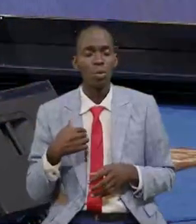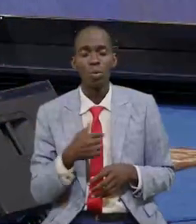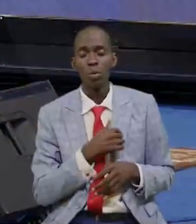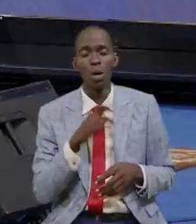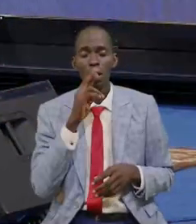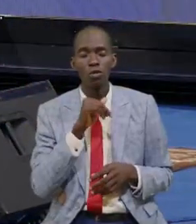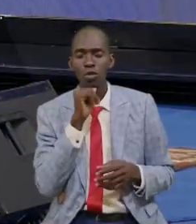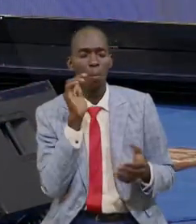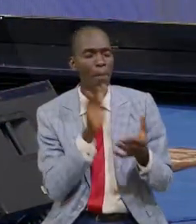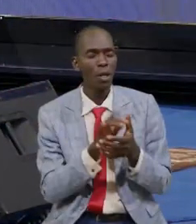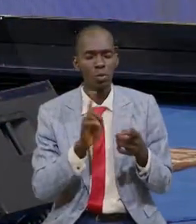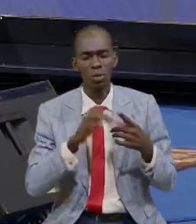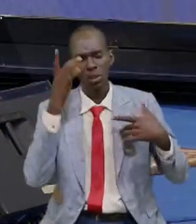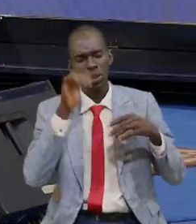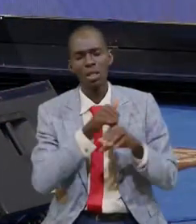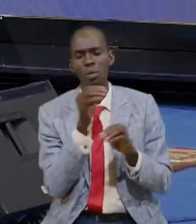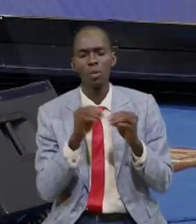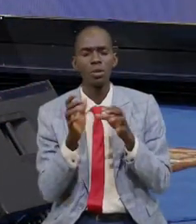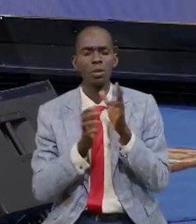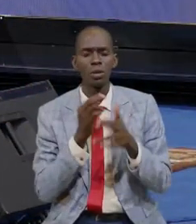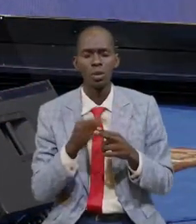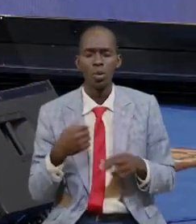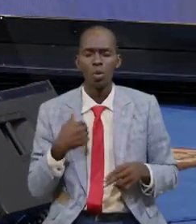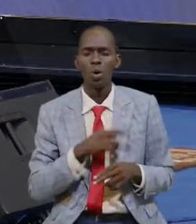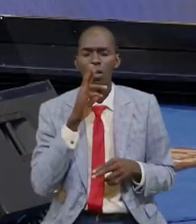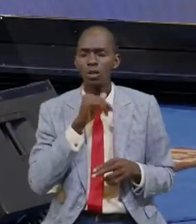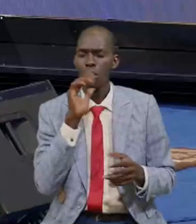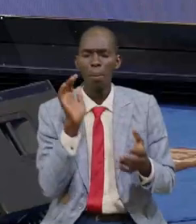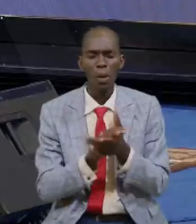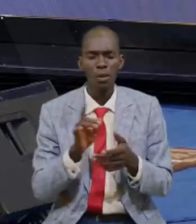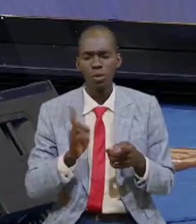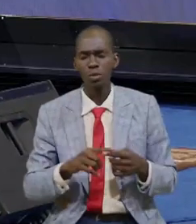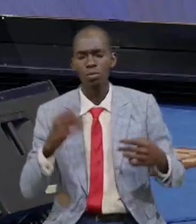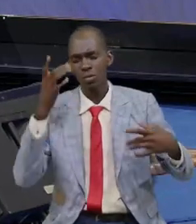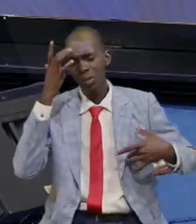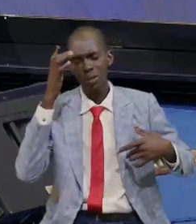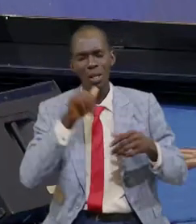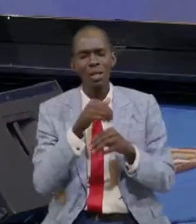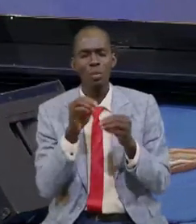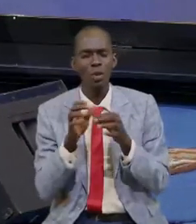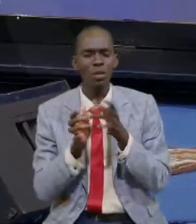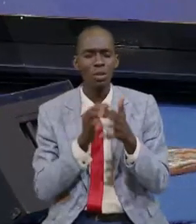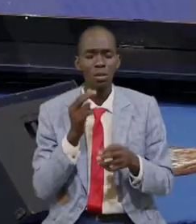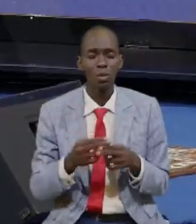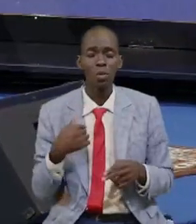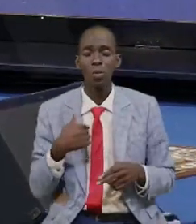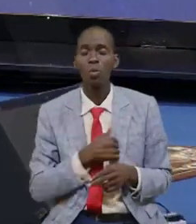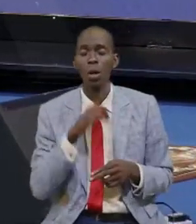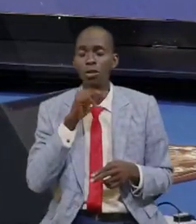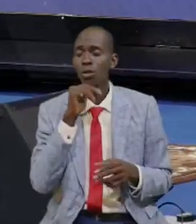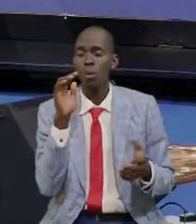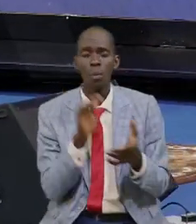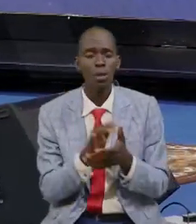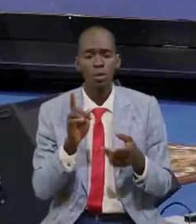Nous ne sommes plus mariés à la maladie, nous ne sommes plus mariés aux infirmités, nous ne sommes plus mariés